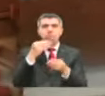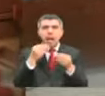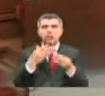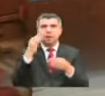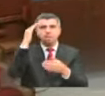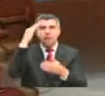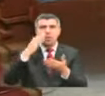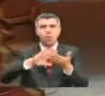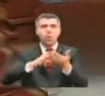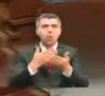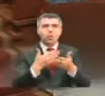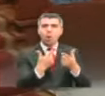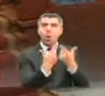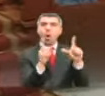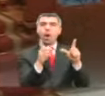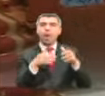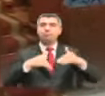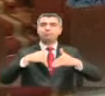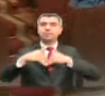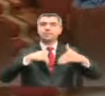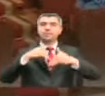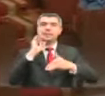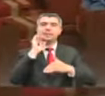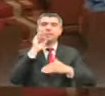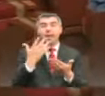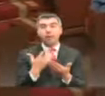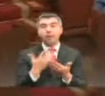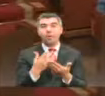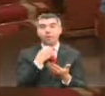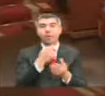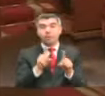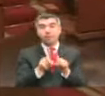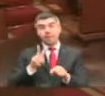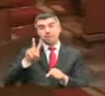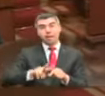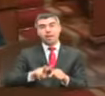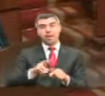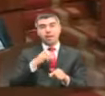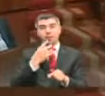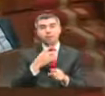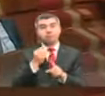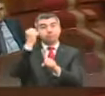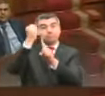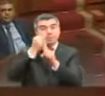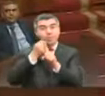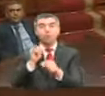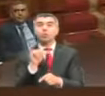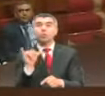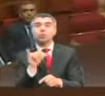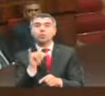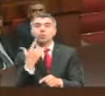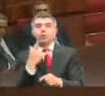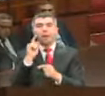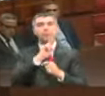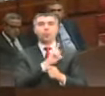يتحرك في أمن فهو من بين ما من لهم الفضل في ذلك هو هذه الجهود ديال القوات